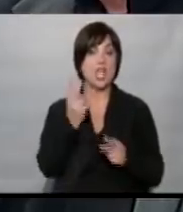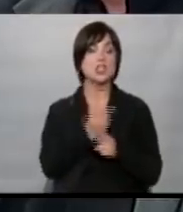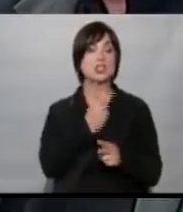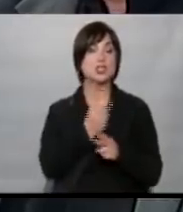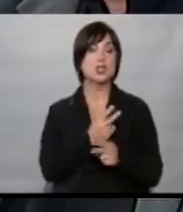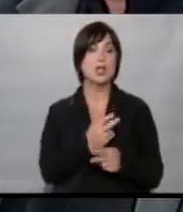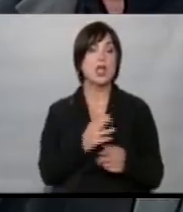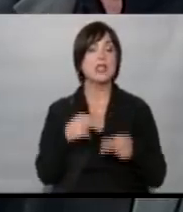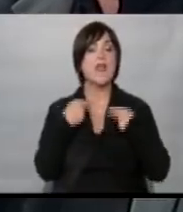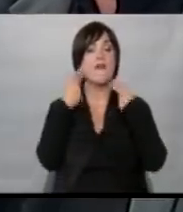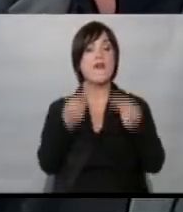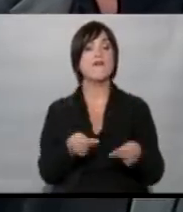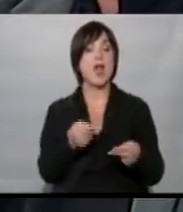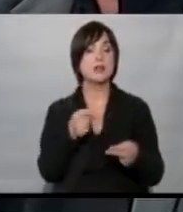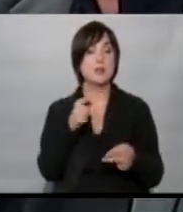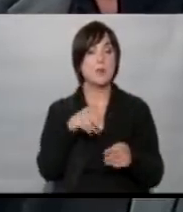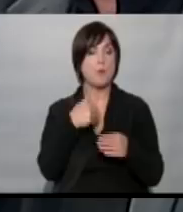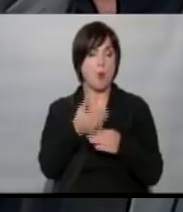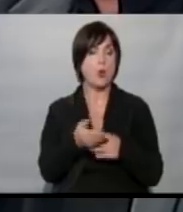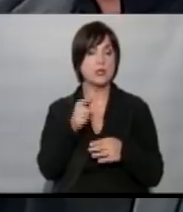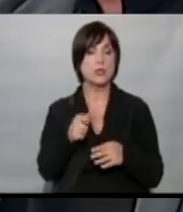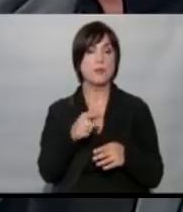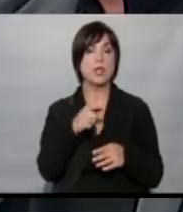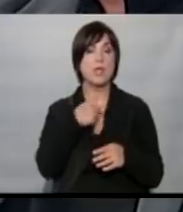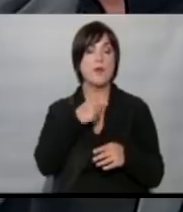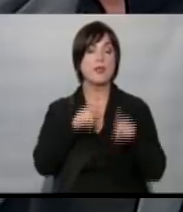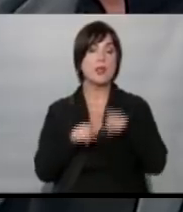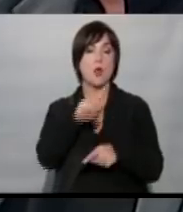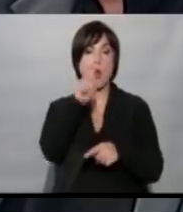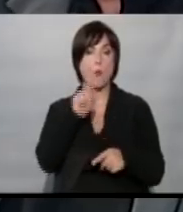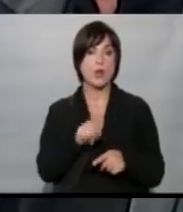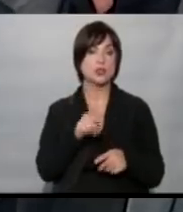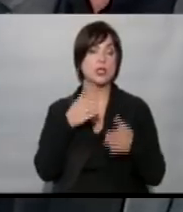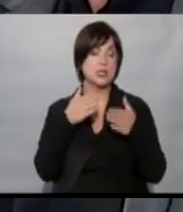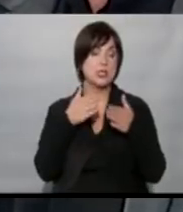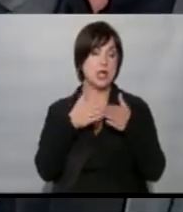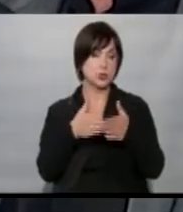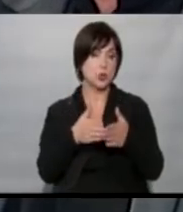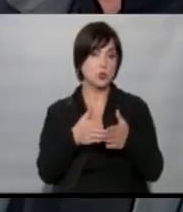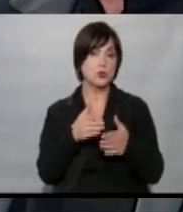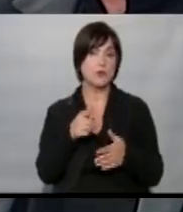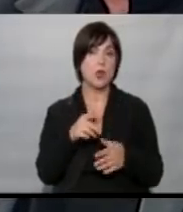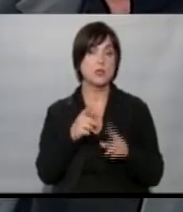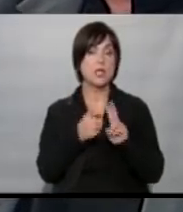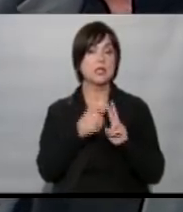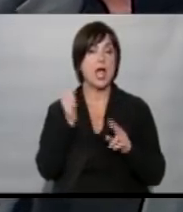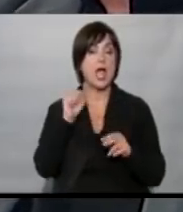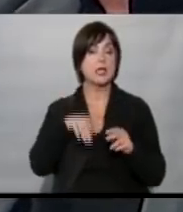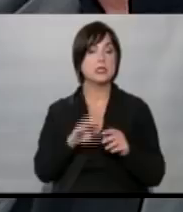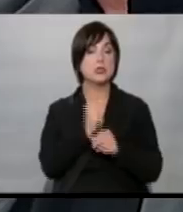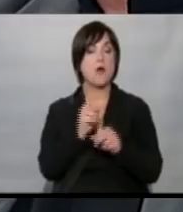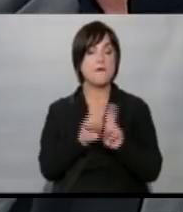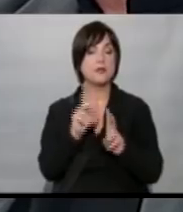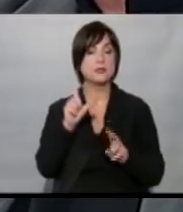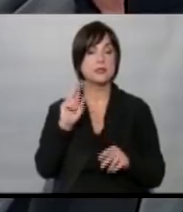државата... Не, сам ќе ве вратам на импликациите, бидејќи поставивме неколку прашања и насочивме кон Најдовски. Во однос на